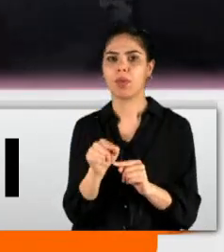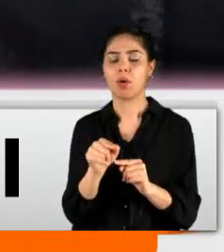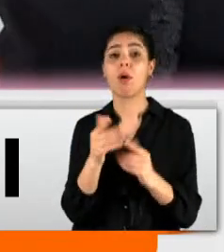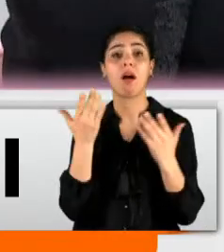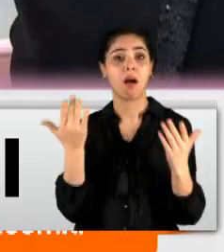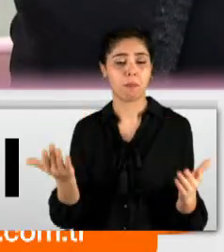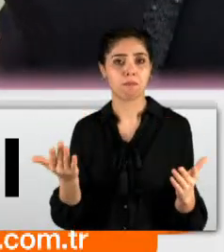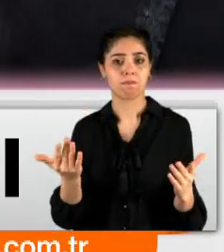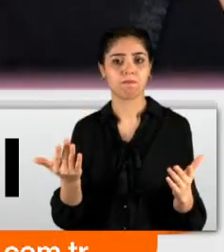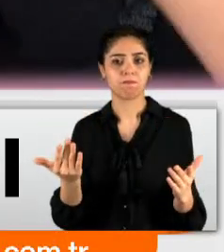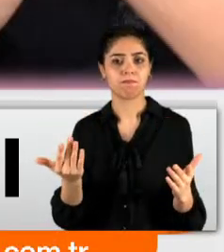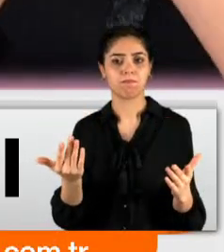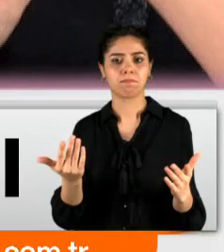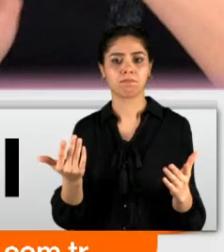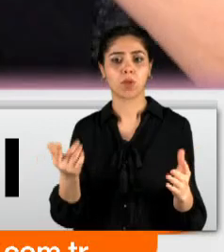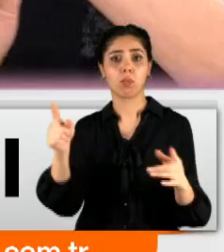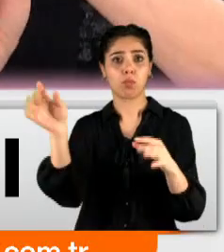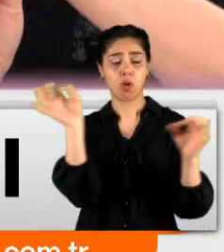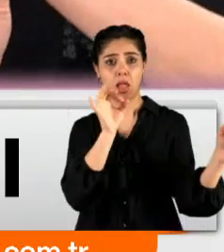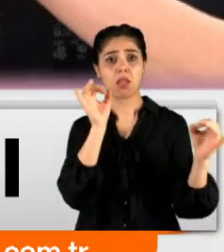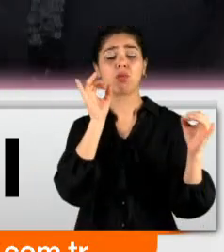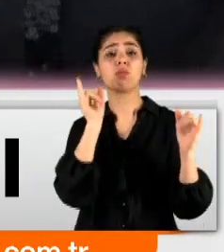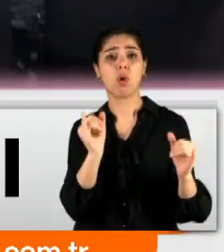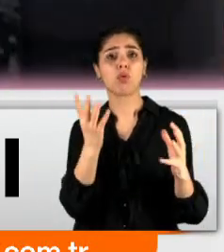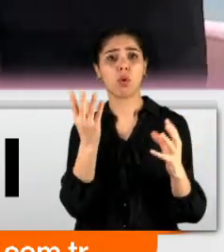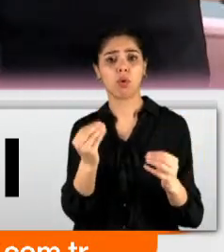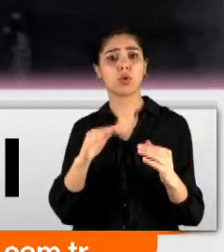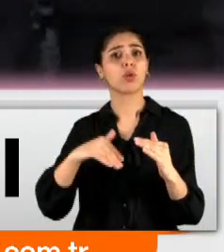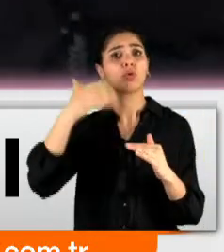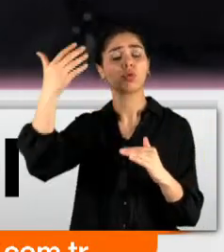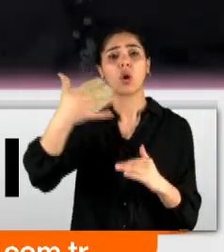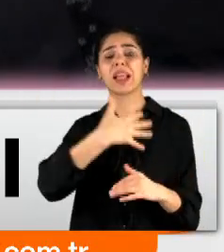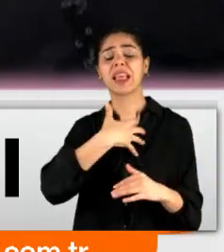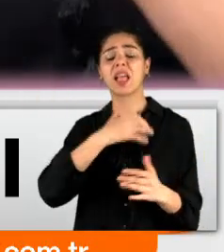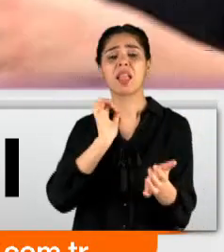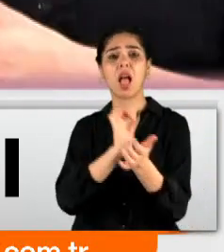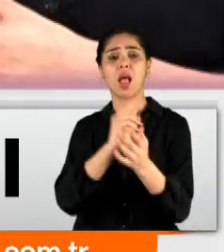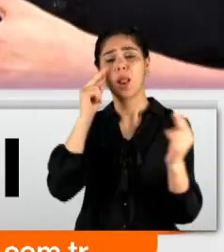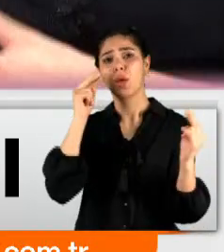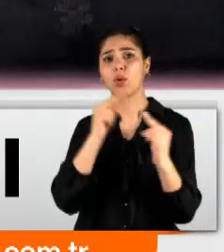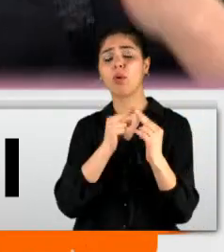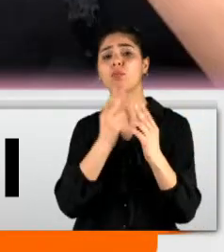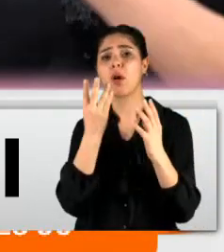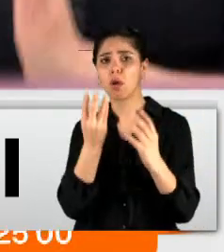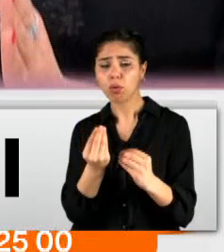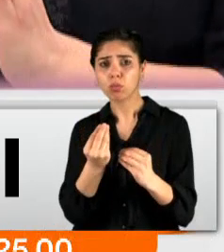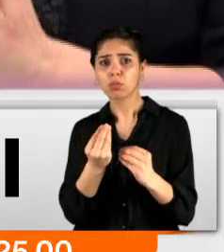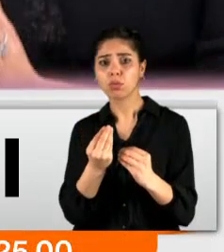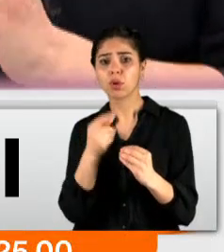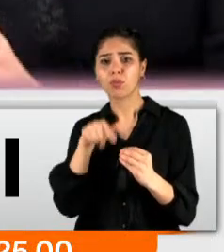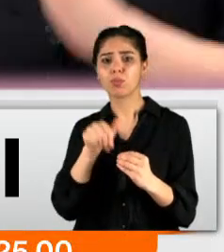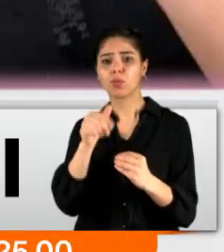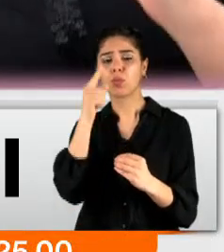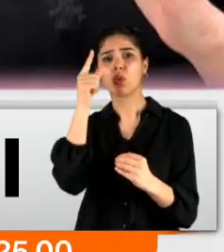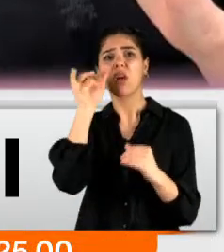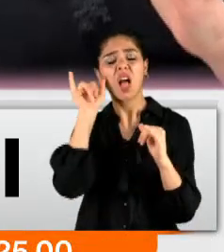Ama aradaki diyalog böyle olduğu sürece sonra kendi ailenle görüşme konusuna geldiğinde yine bugünkü